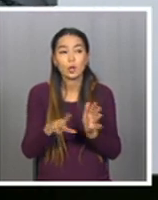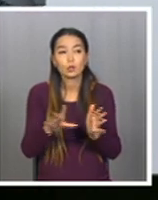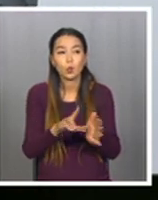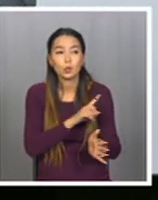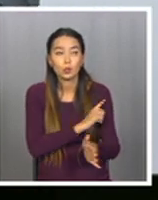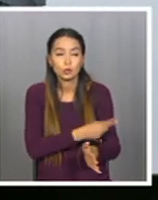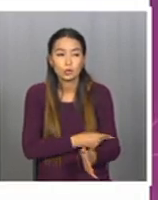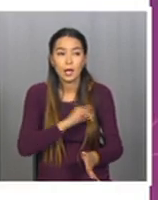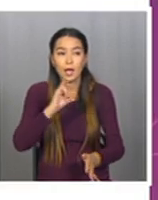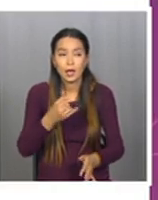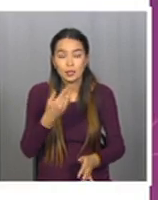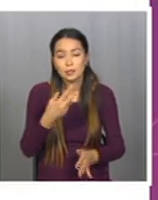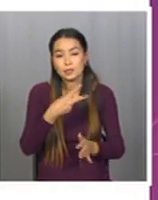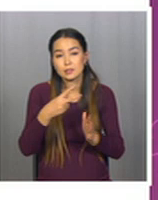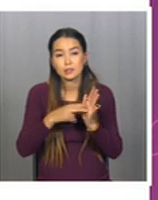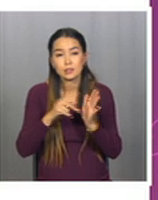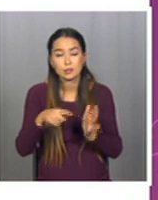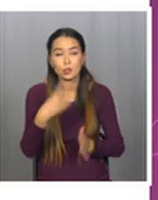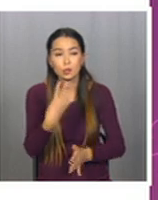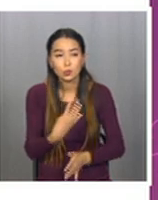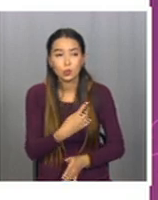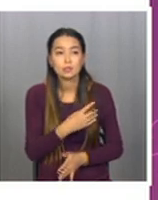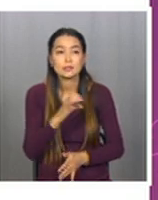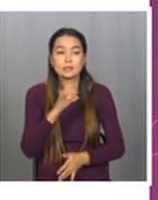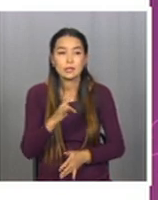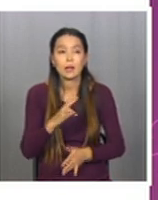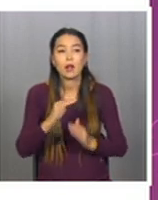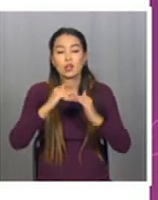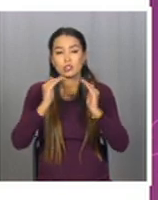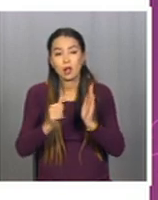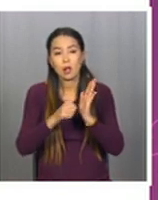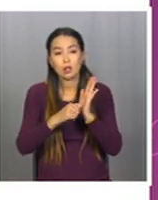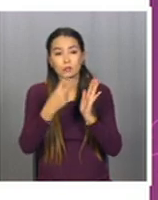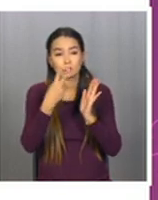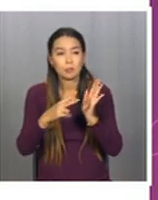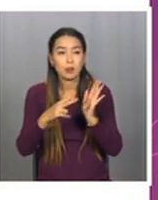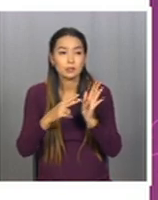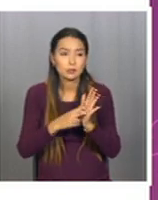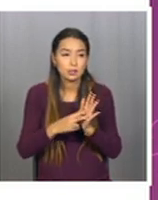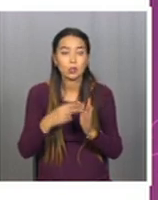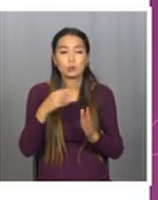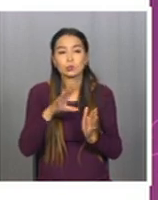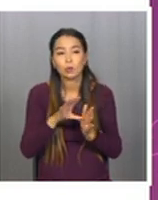тең 8.4 синус жақшаның ішіне 628 Т қосылған